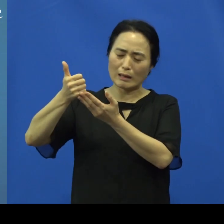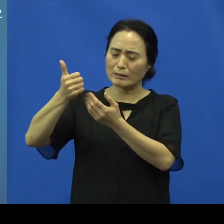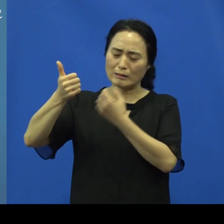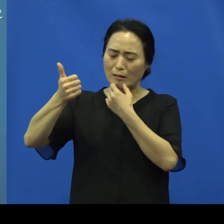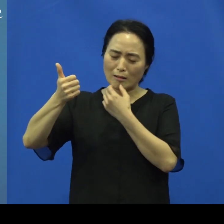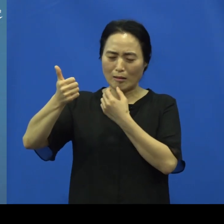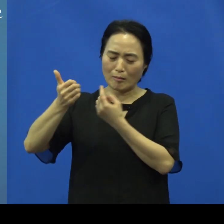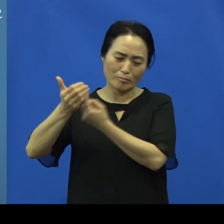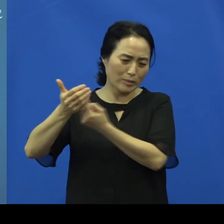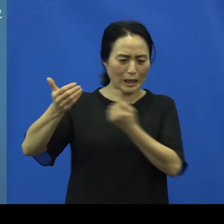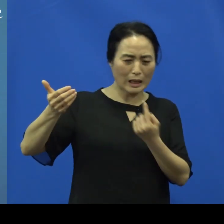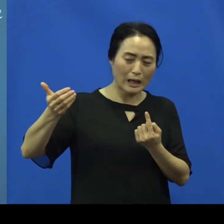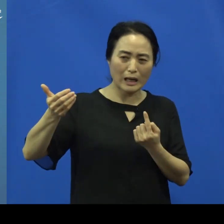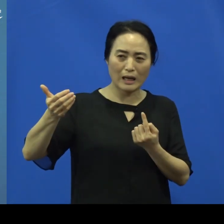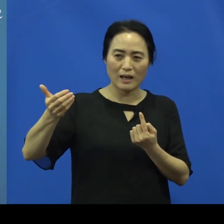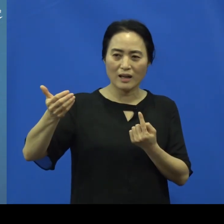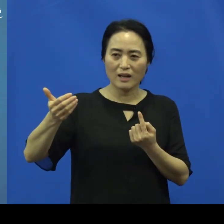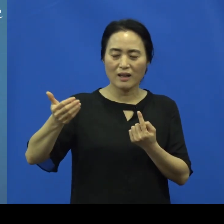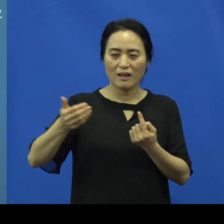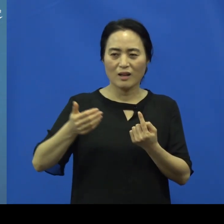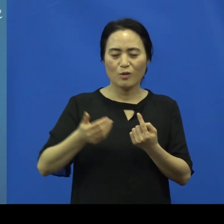있는 마치 죽은 자와 같은 사람들.